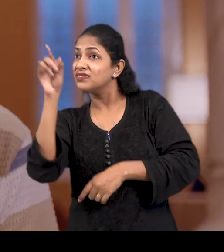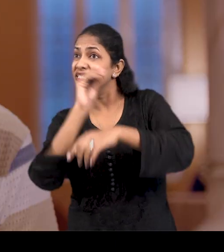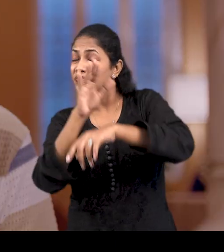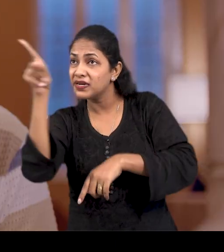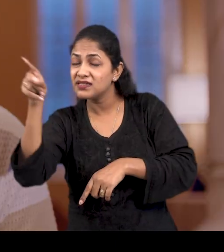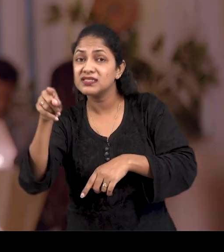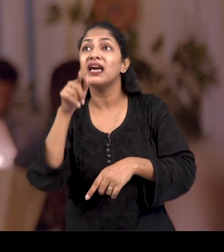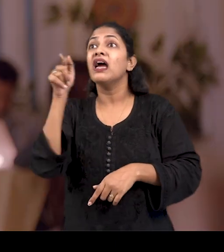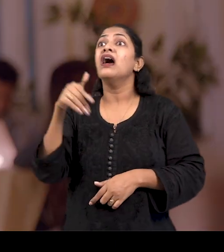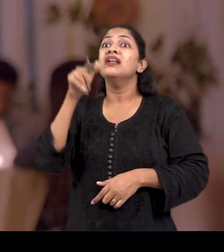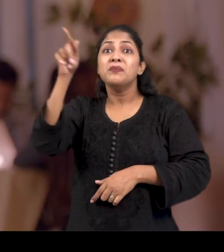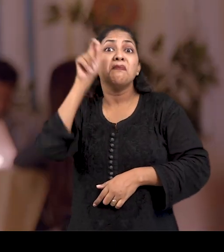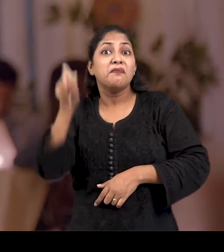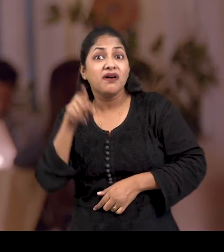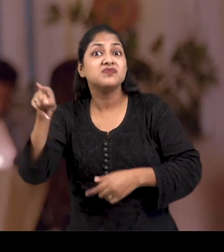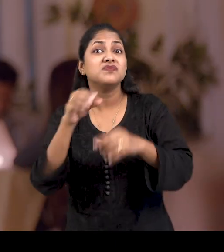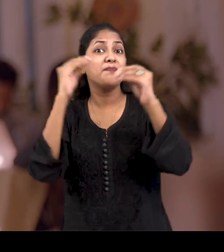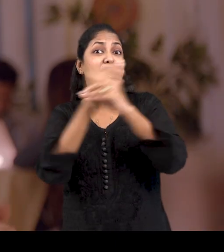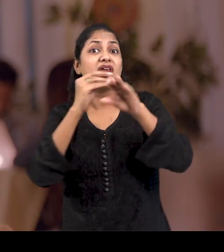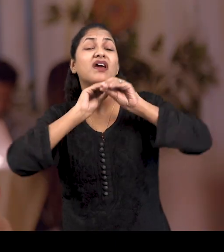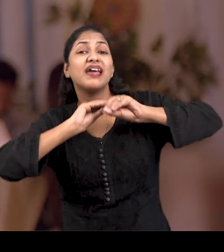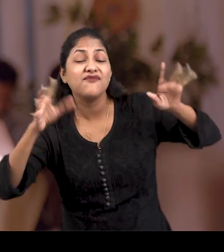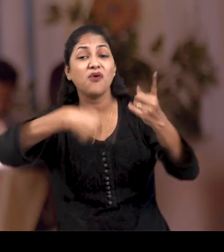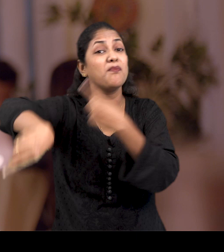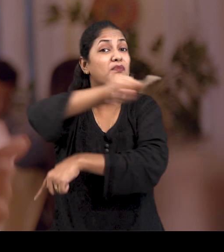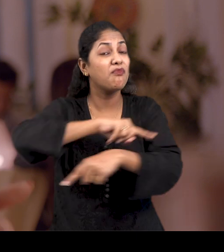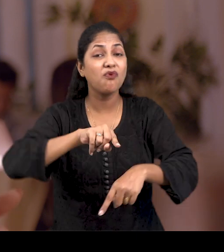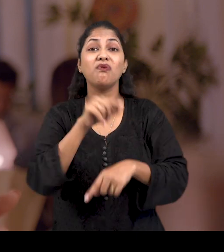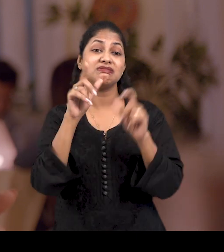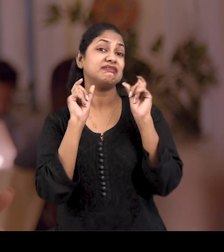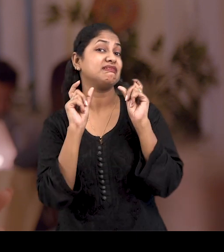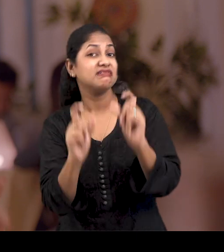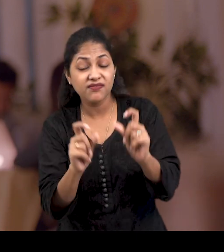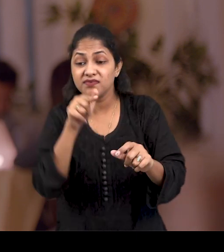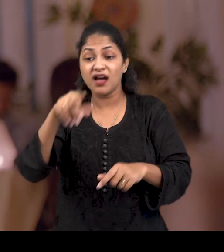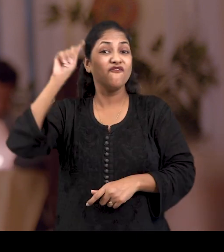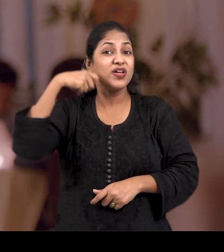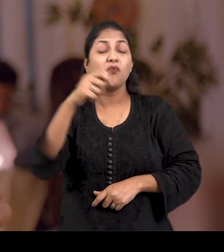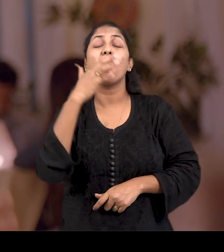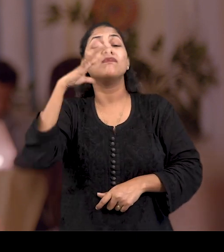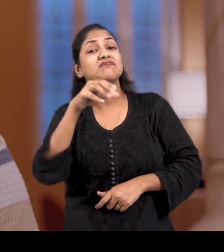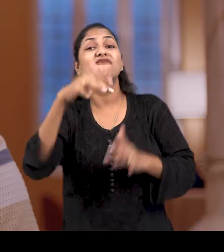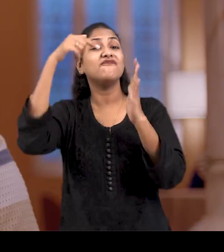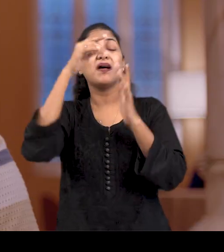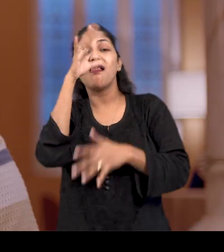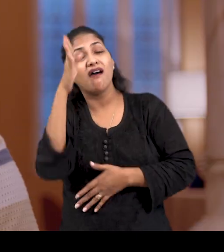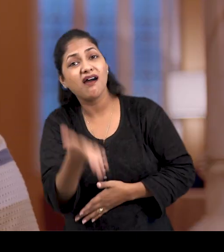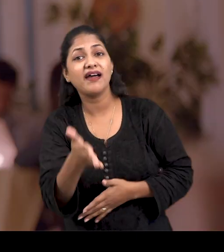જ આ તેમની સલાહ છે? અને તેમણે હમણાં જ સોશિયલ મીડિયા પર પોતાના ફોલોઅર્સને સાવચેત કર્યો છે કે આ વિડીયો ડીપ ફેક